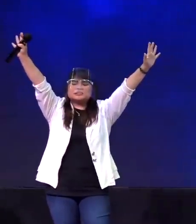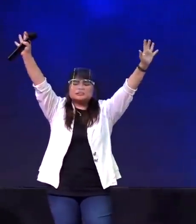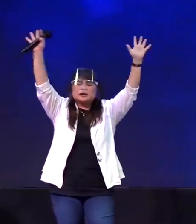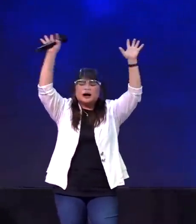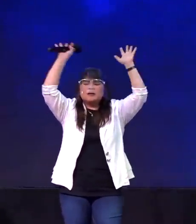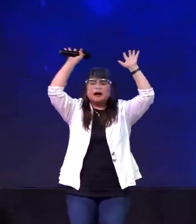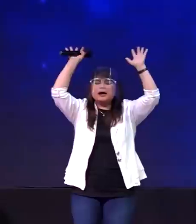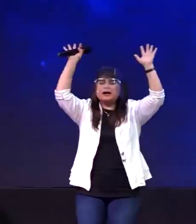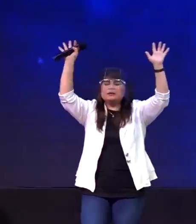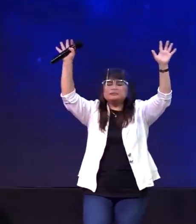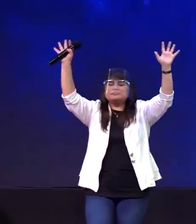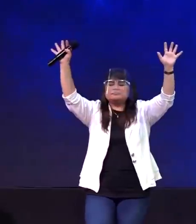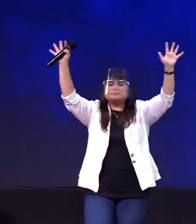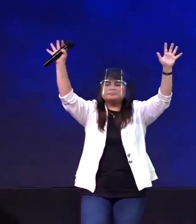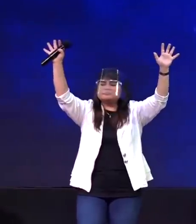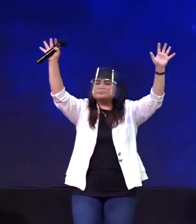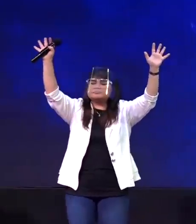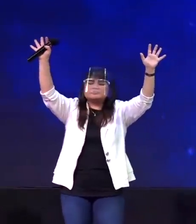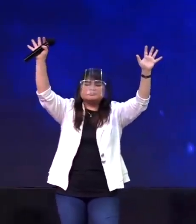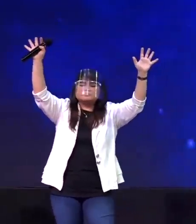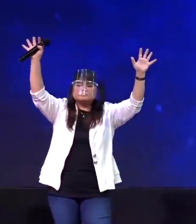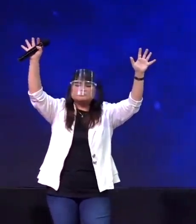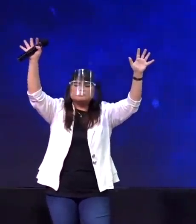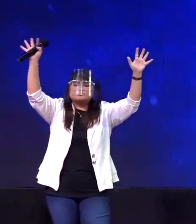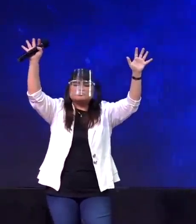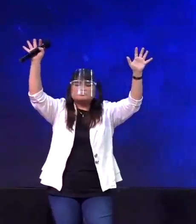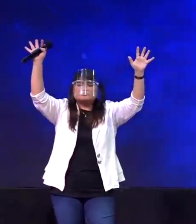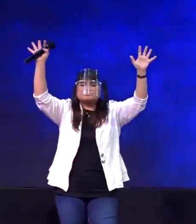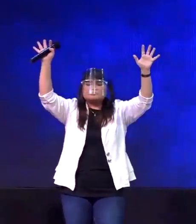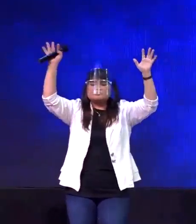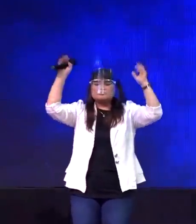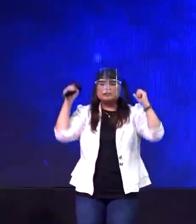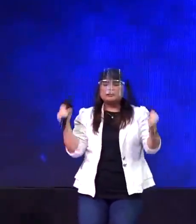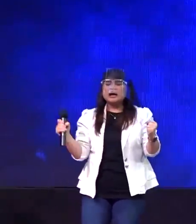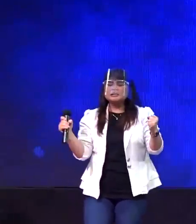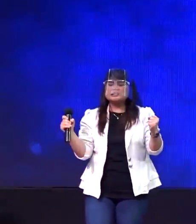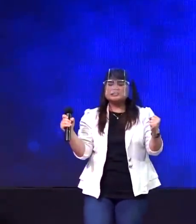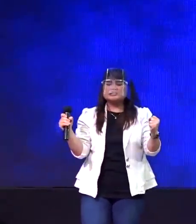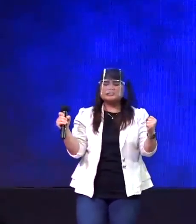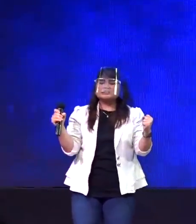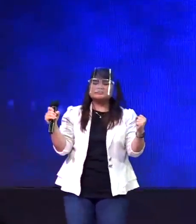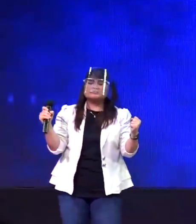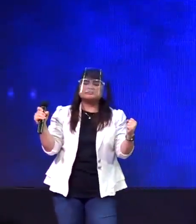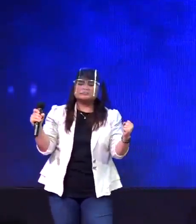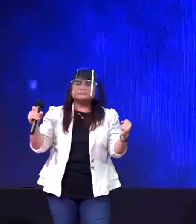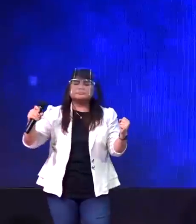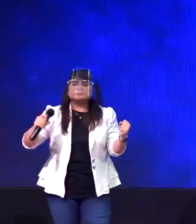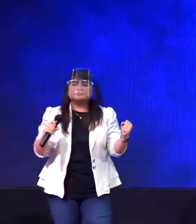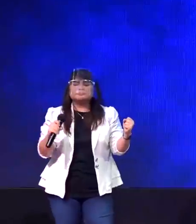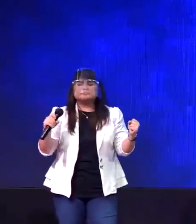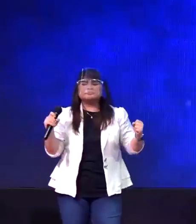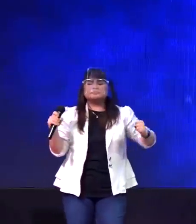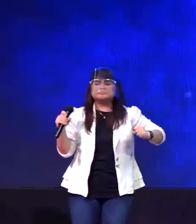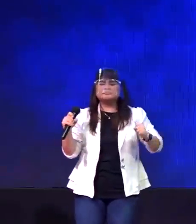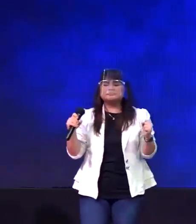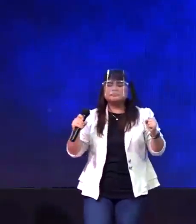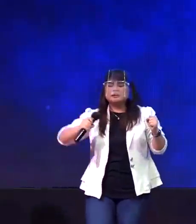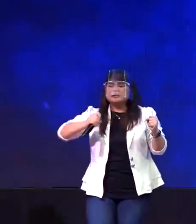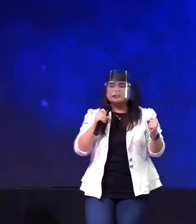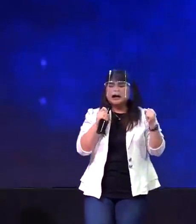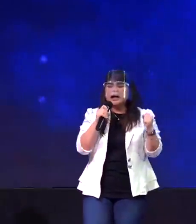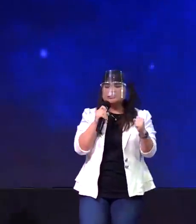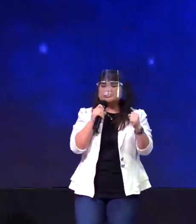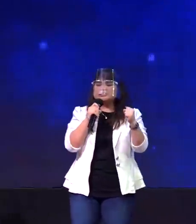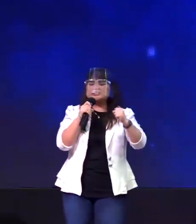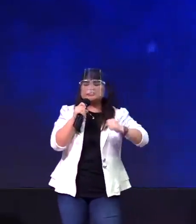gembala yang baik. Tuhan membawa kami kepada air yang tenang. Tuhan membawa kami kepada rumput